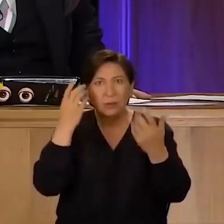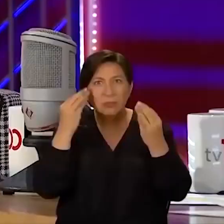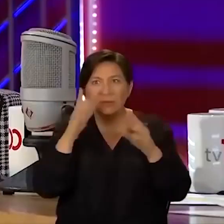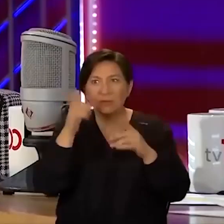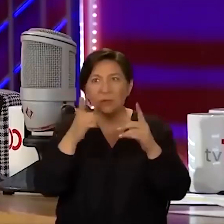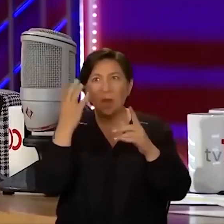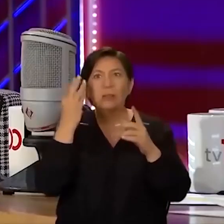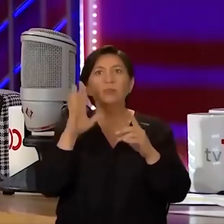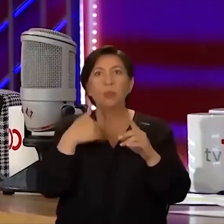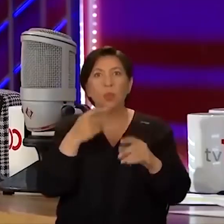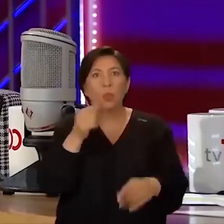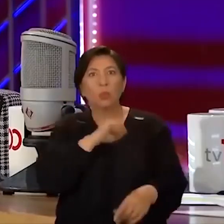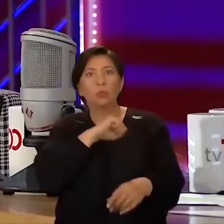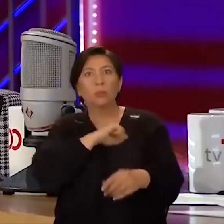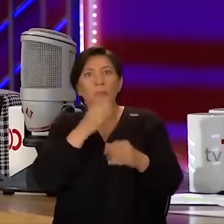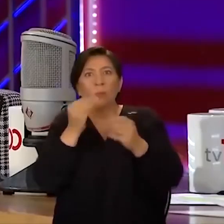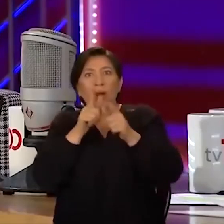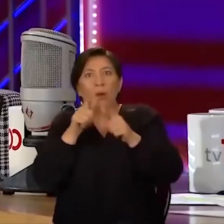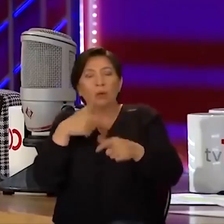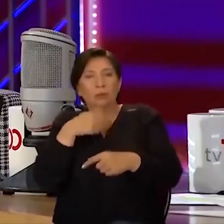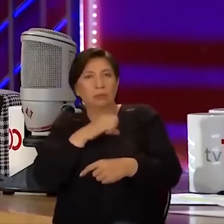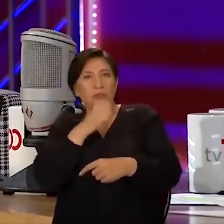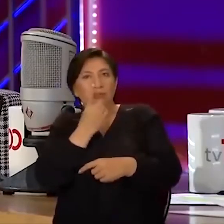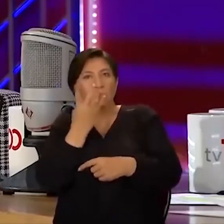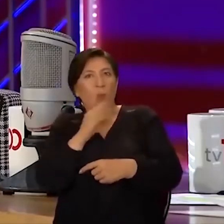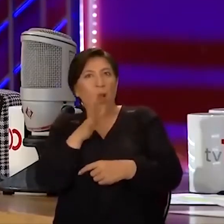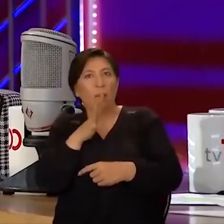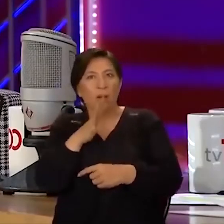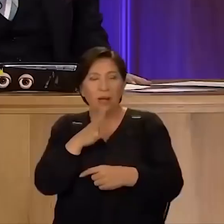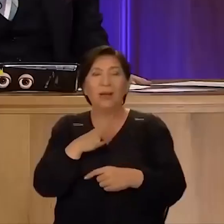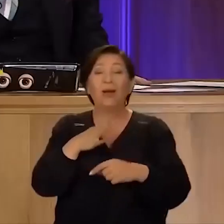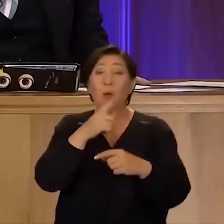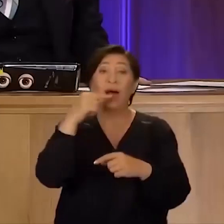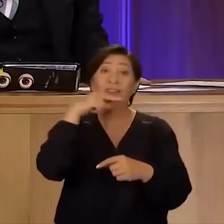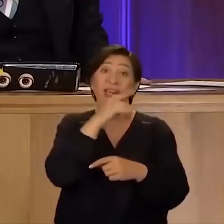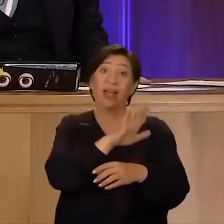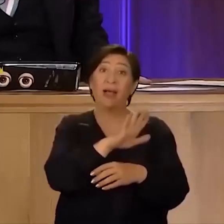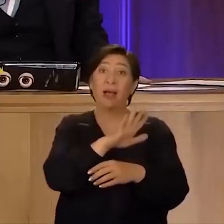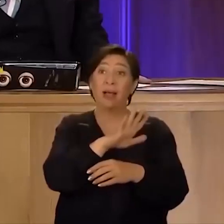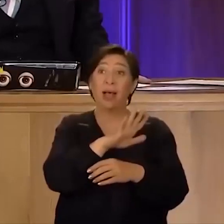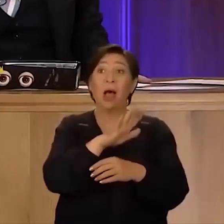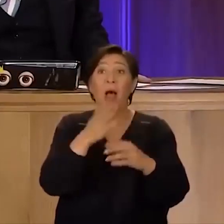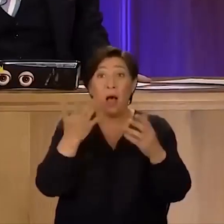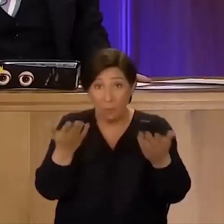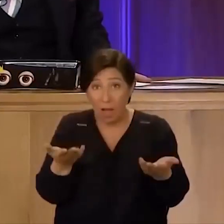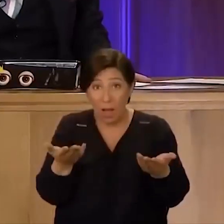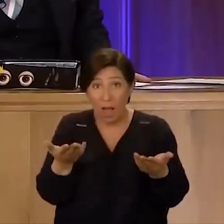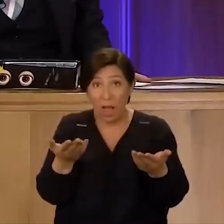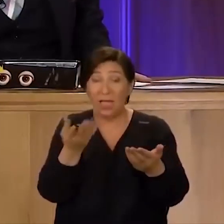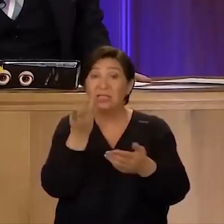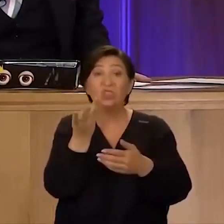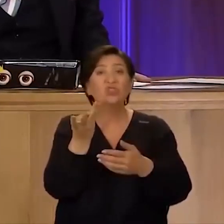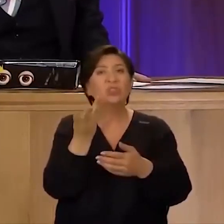tabi Aklım çıktı videonun anlaşılmıyor korkuyor o kadar çok bağırıyor ki Çünkü derin bir şey oluyor o&g ama